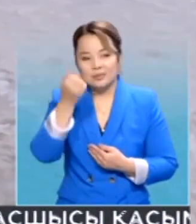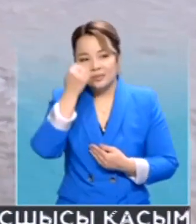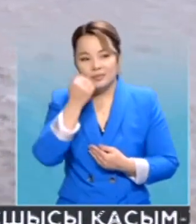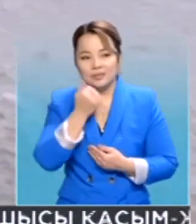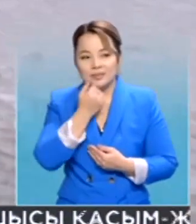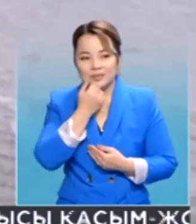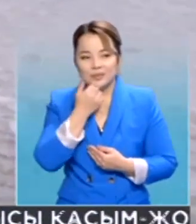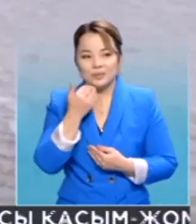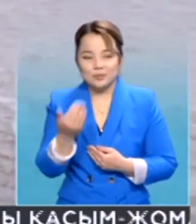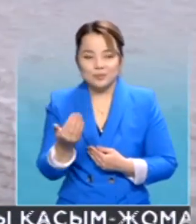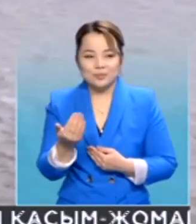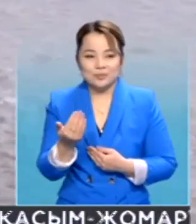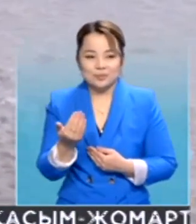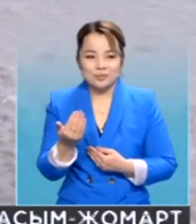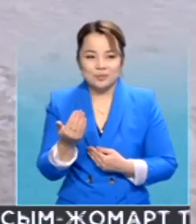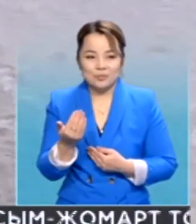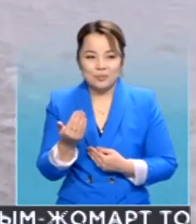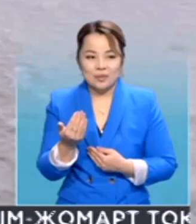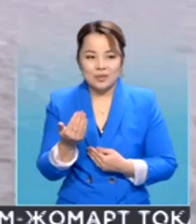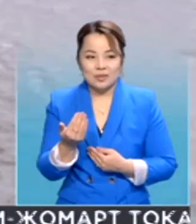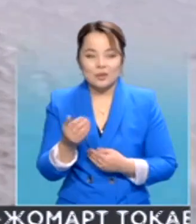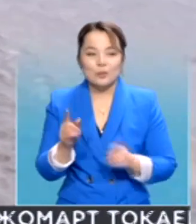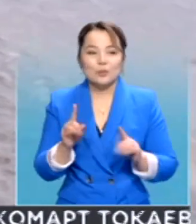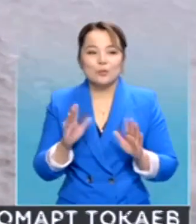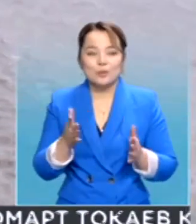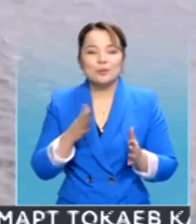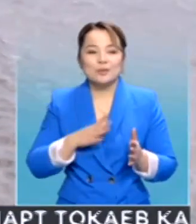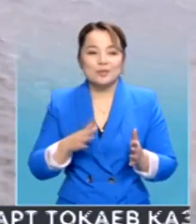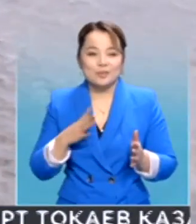Рахмет сізге. Жаным, не үшін?